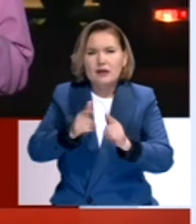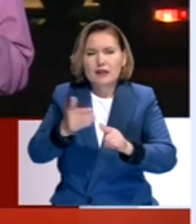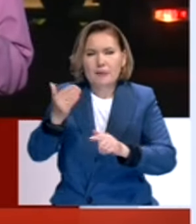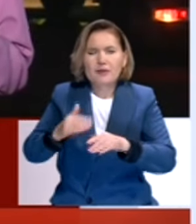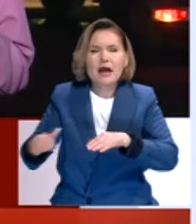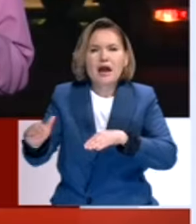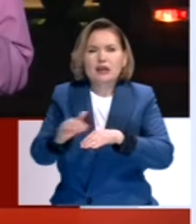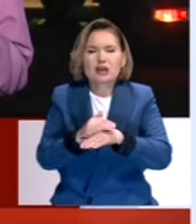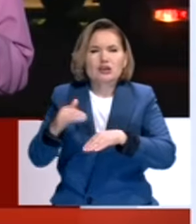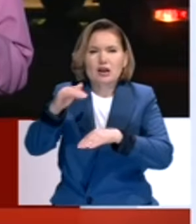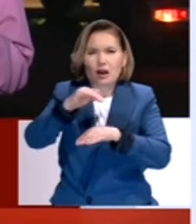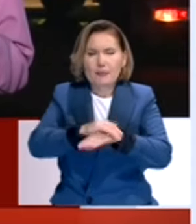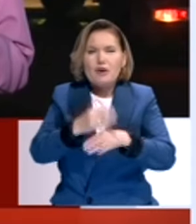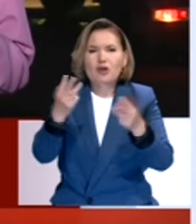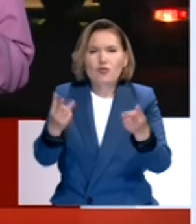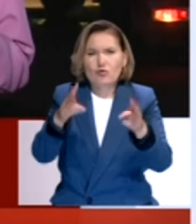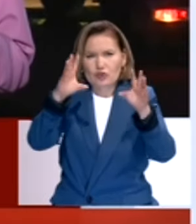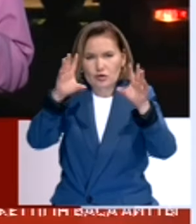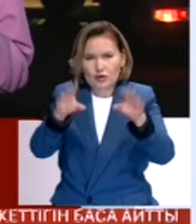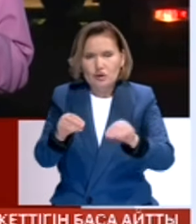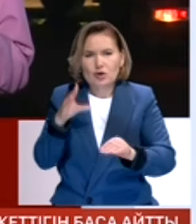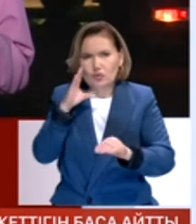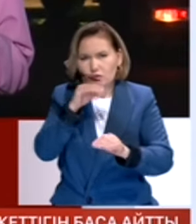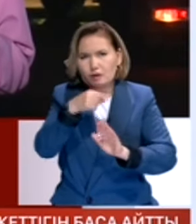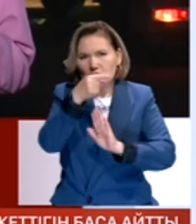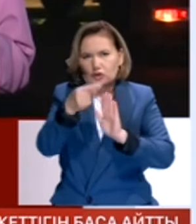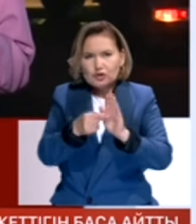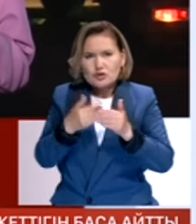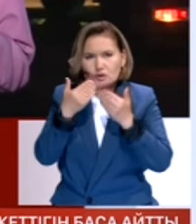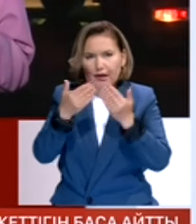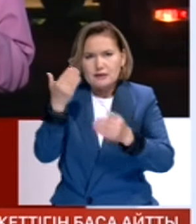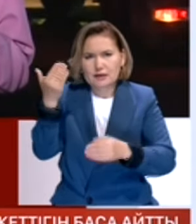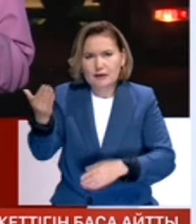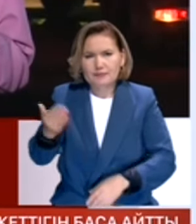кеш жарық, өрт толықтай өшірілді ме?